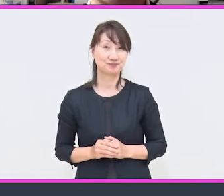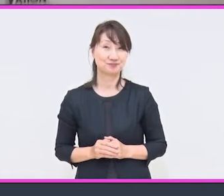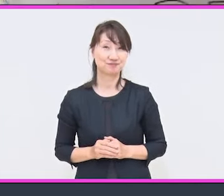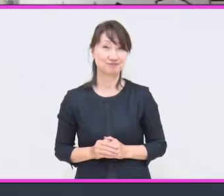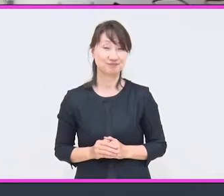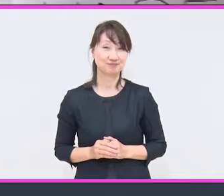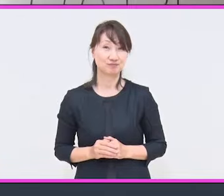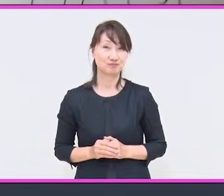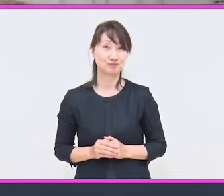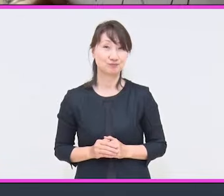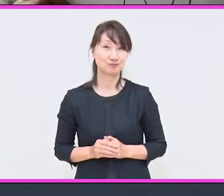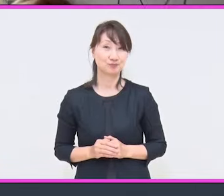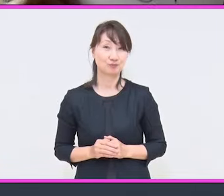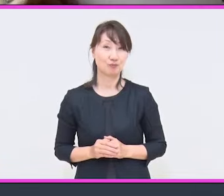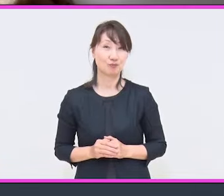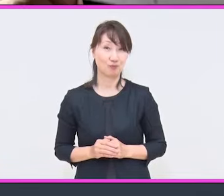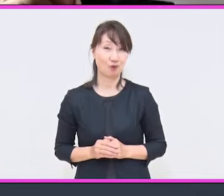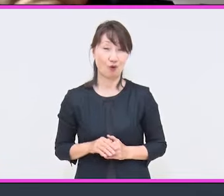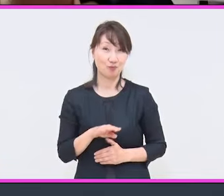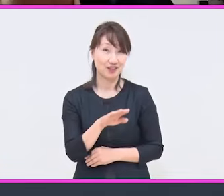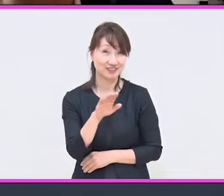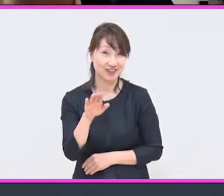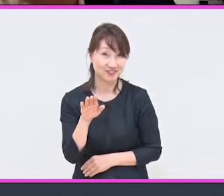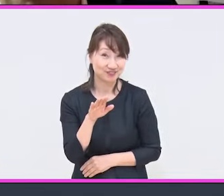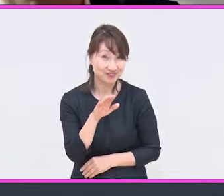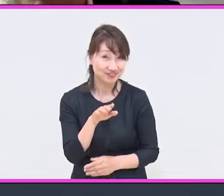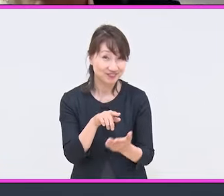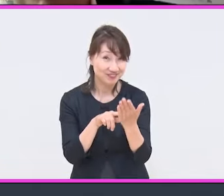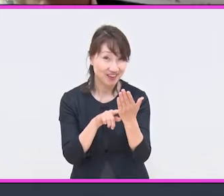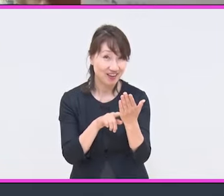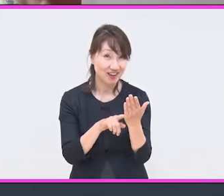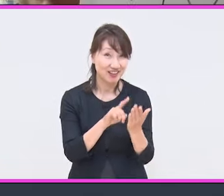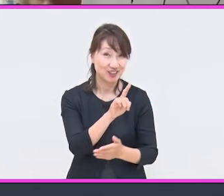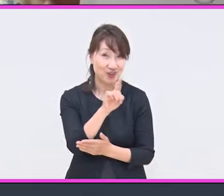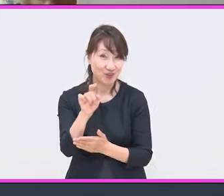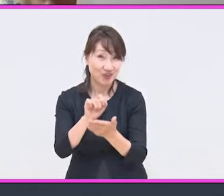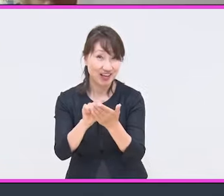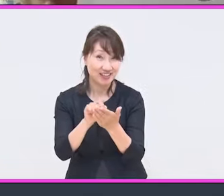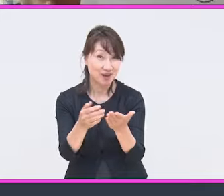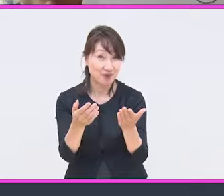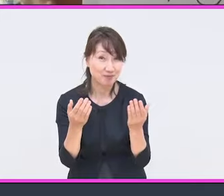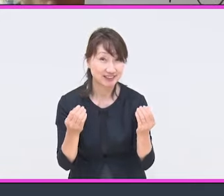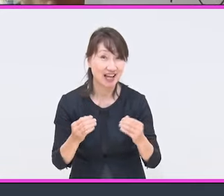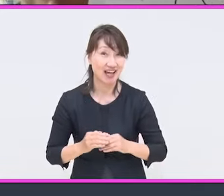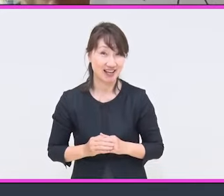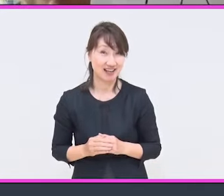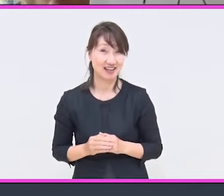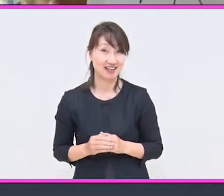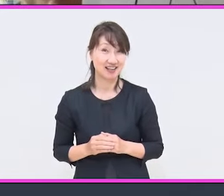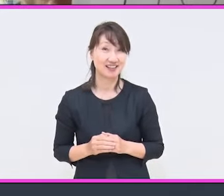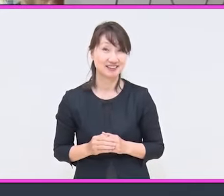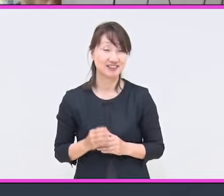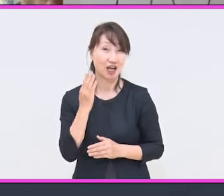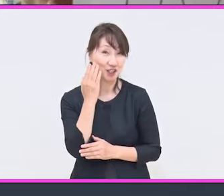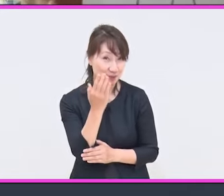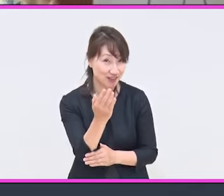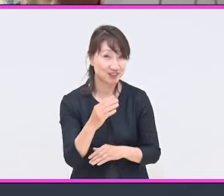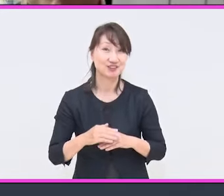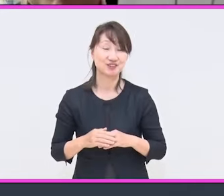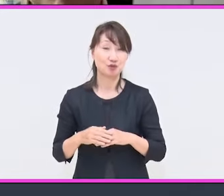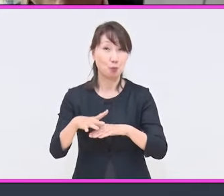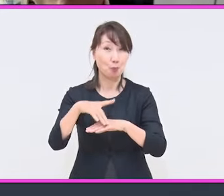はい、 はい、お、皆さんそれぞれに書いていただいていますのでそれぞれ伺っていきたいと思